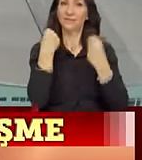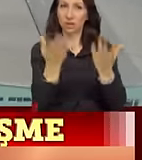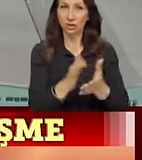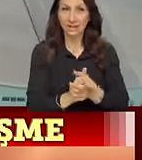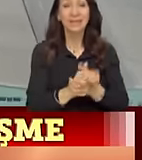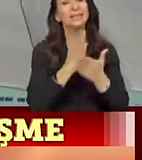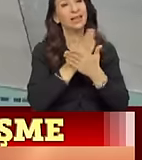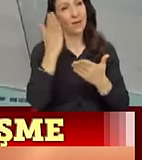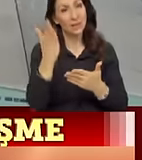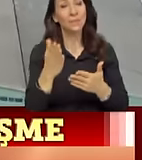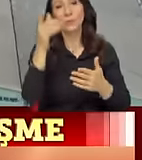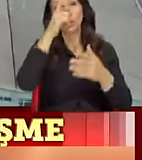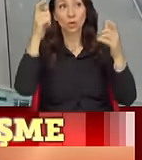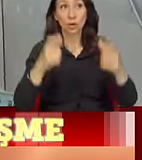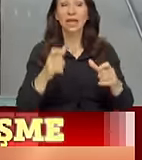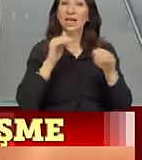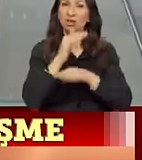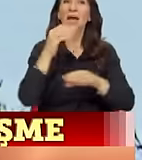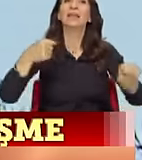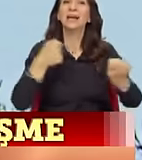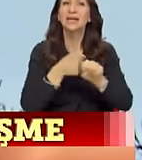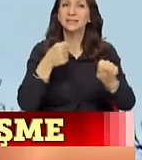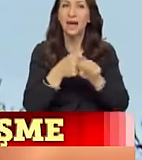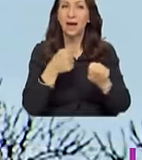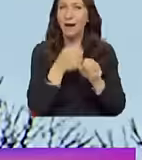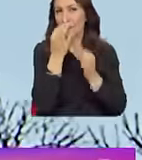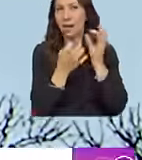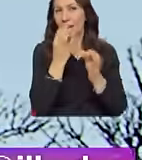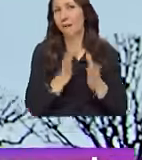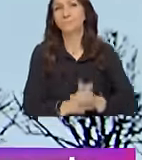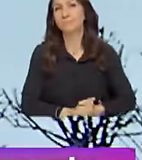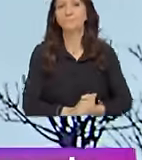ulaştıracağız. Devam edelim memlekette yaşanan trafik kazaları haberiyle.